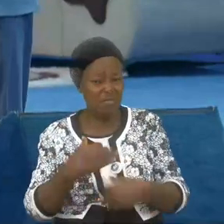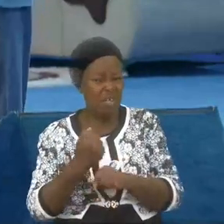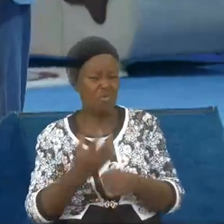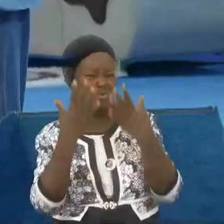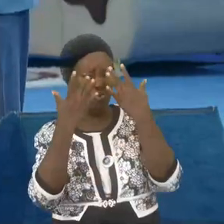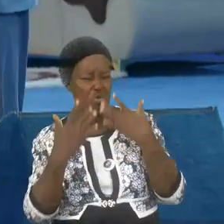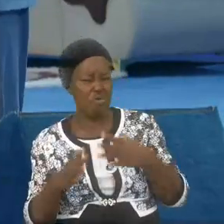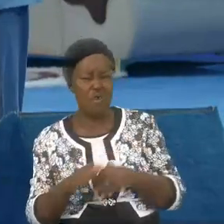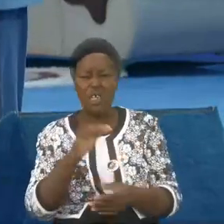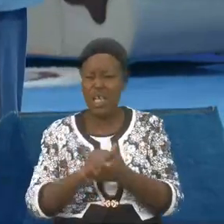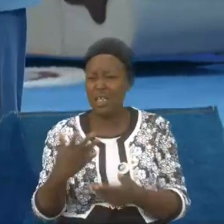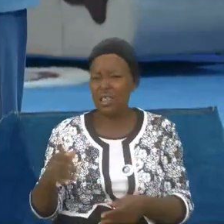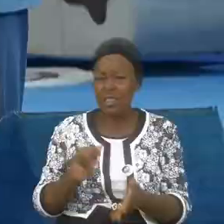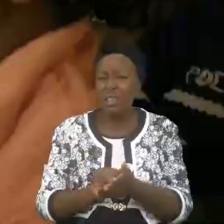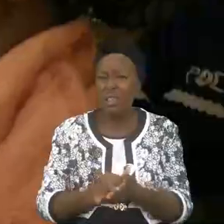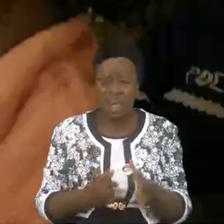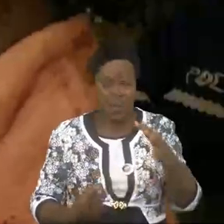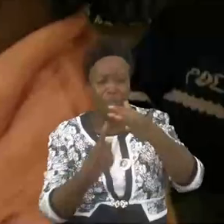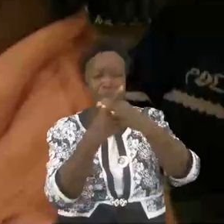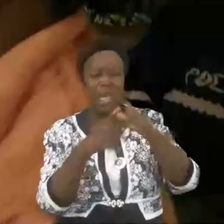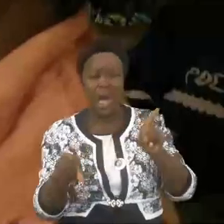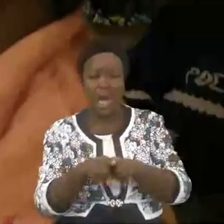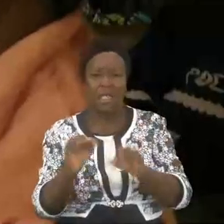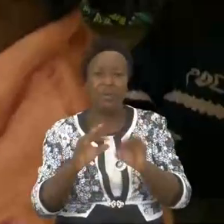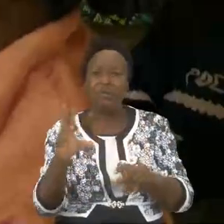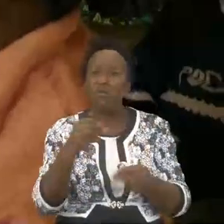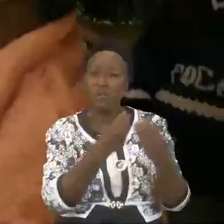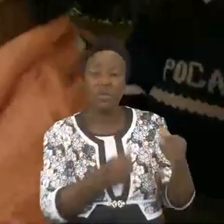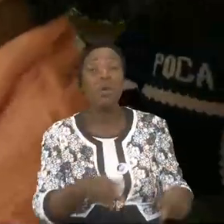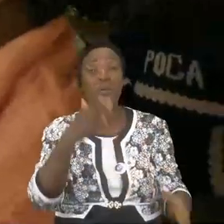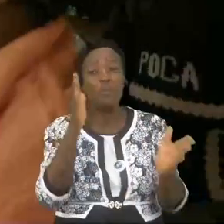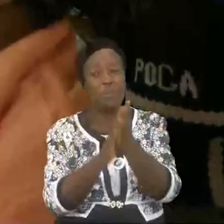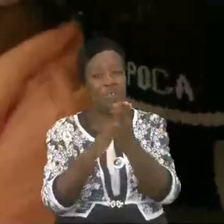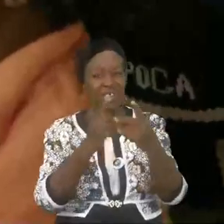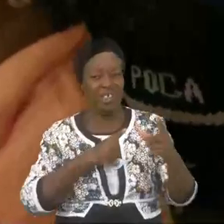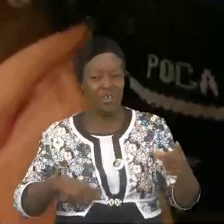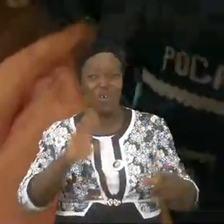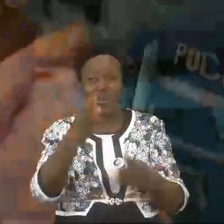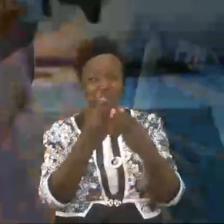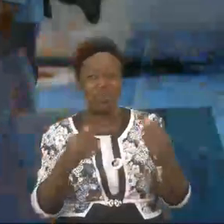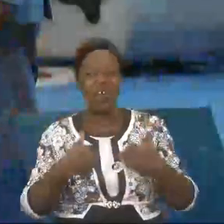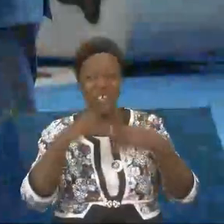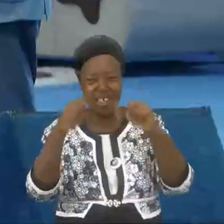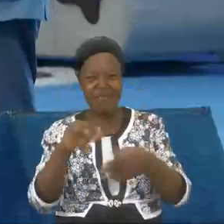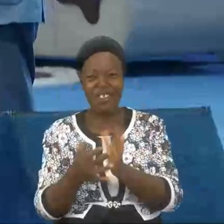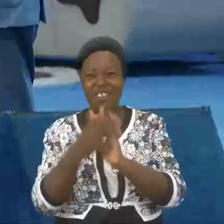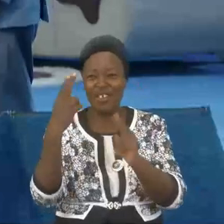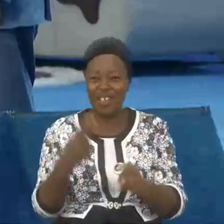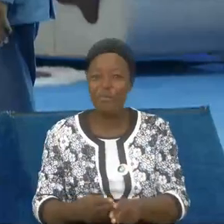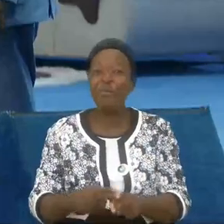mal, cette chose qui semble ne pas avoir de solution, gloire à Dieu, ta solution est venue.